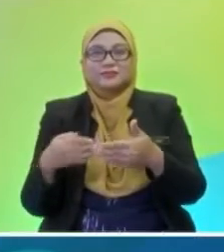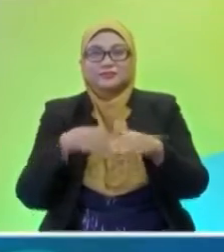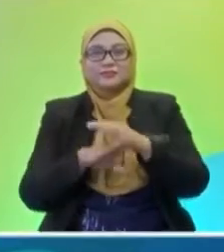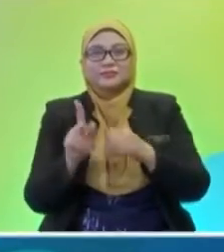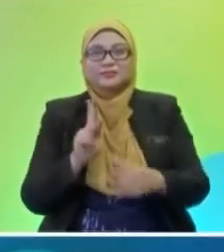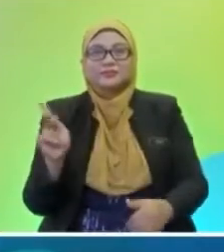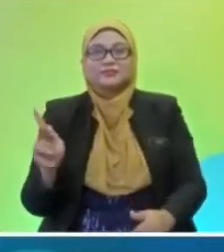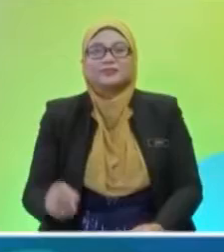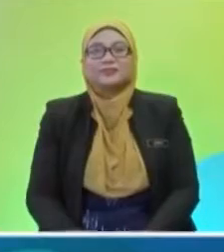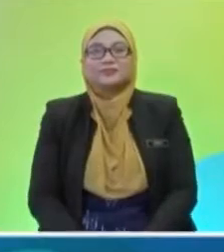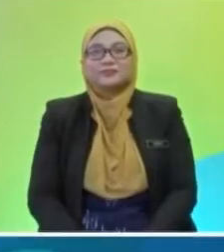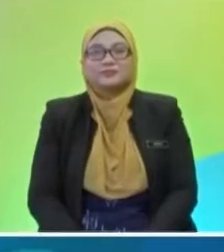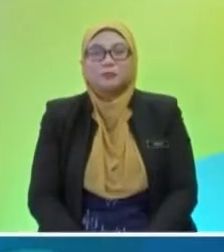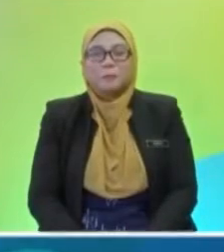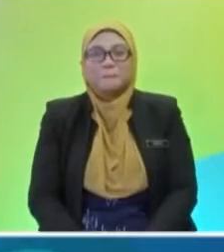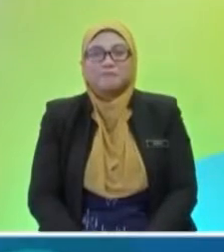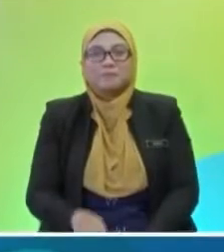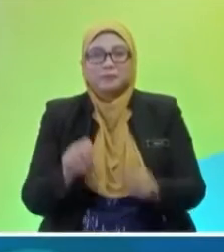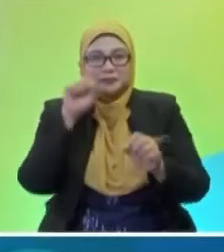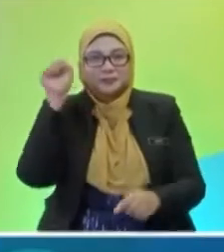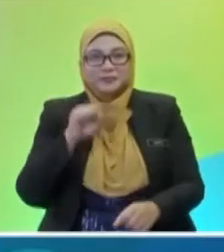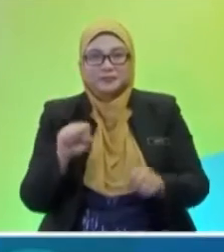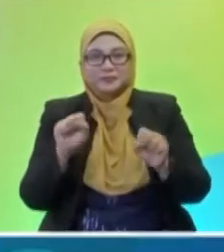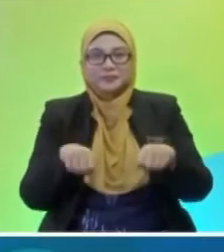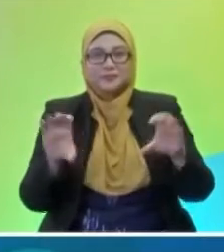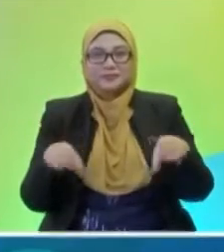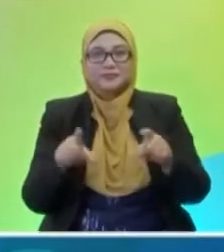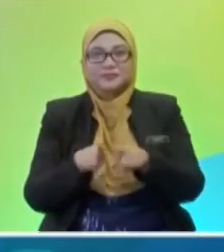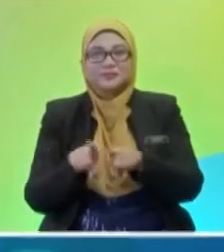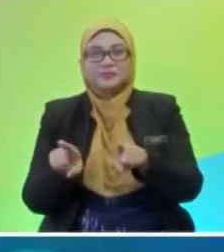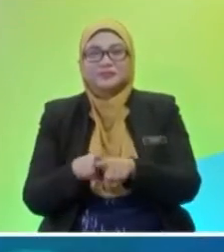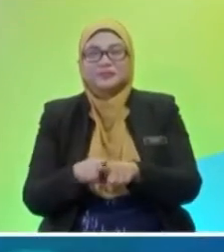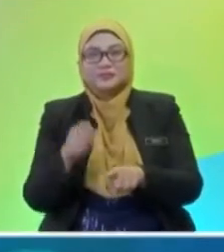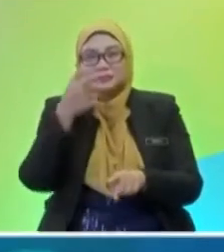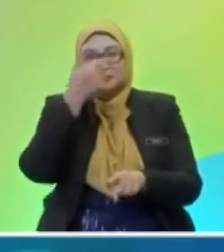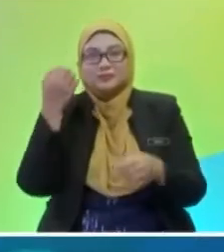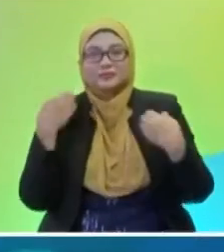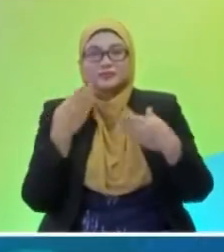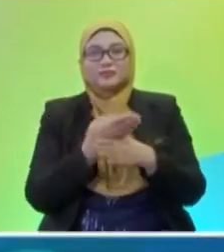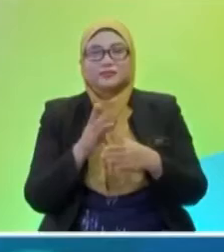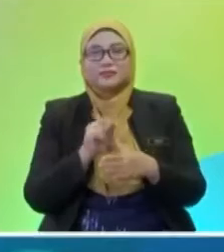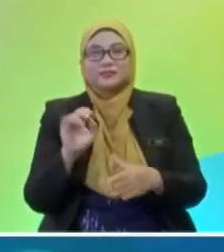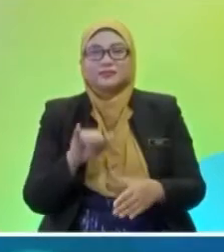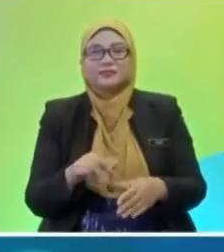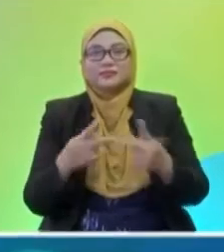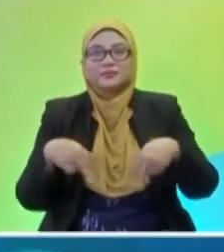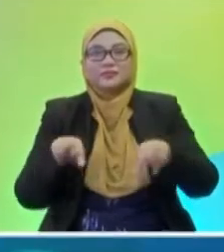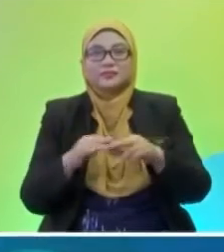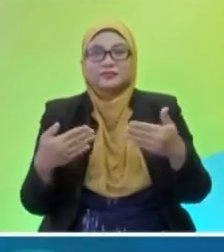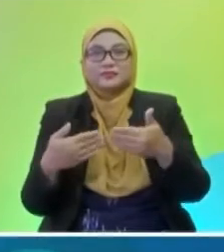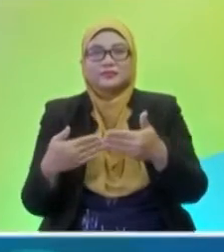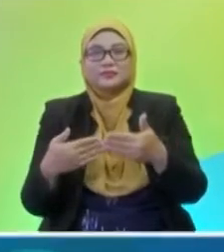masukkan. Syafiqah pun boleh buat sebab Syafiqah pun ada bahagian juga yang perlu disambungkan. Betul. Okey, kita tekan dan